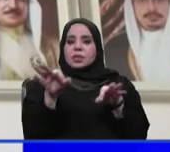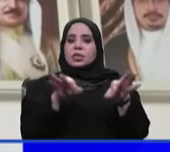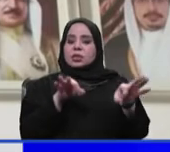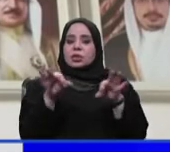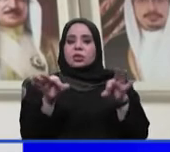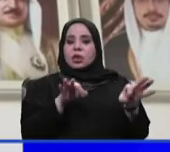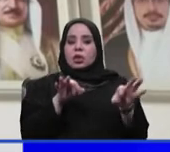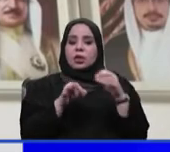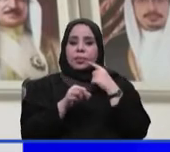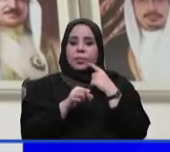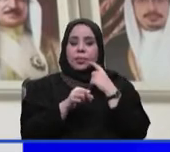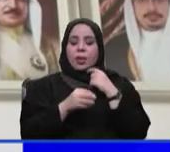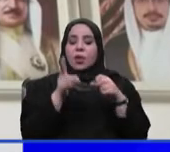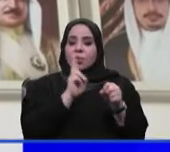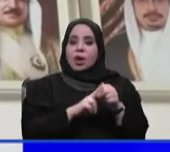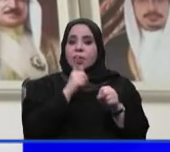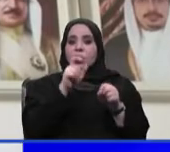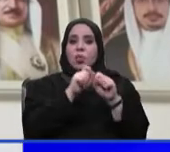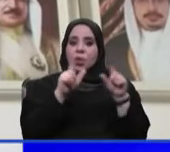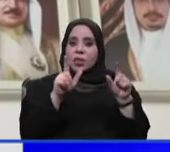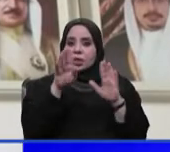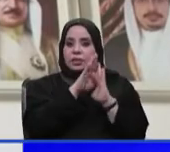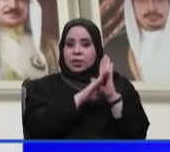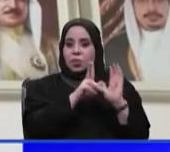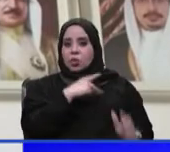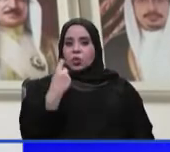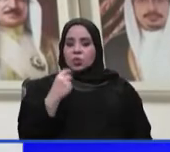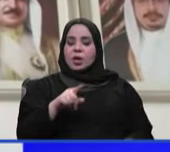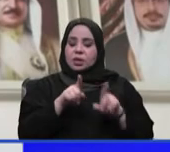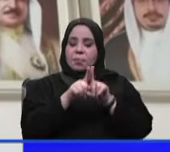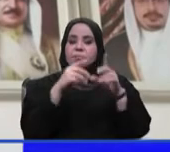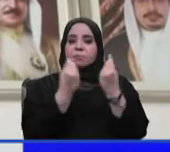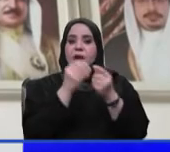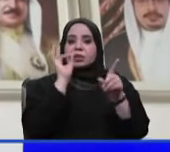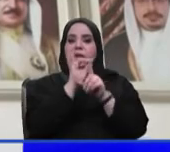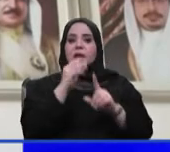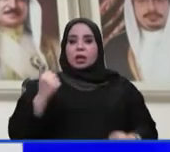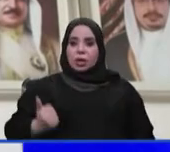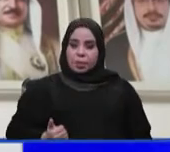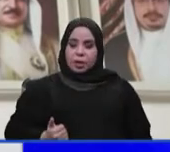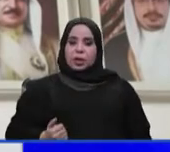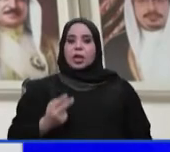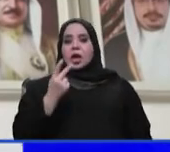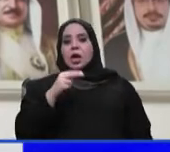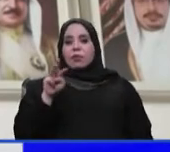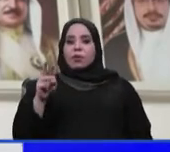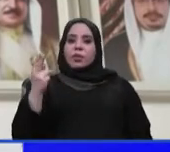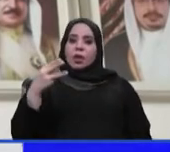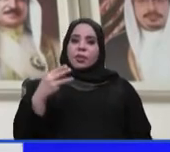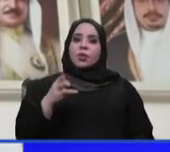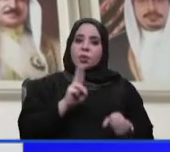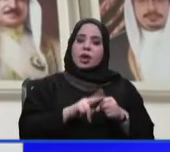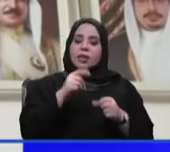لتنفيذ الرؤى الاستراتيجية التي يتضمنها برنامج الحكومة وتماشيا مع رؤية البحرين 2030.